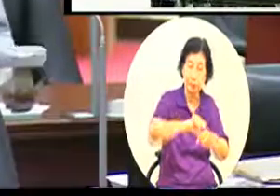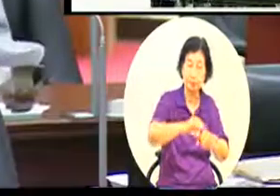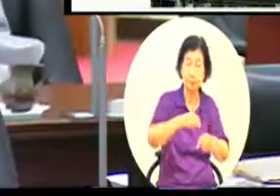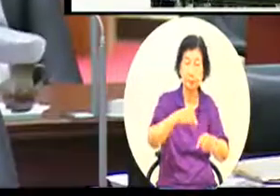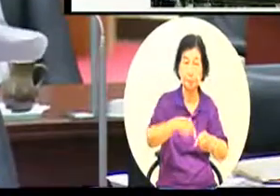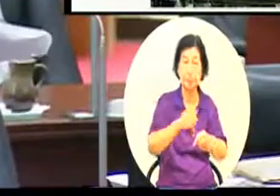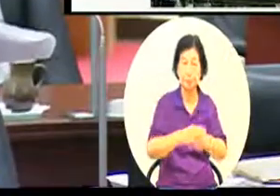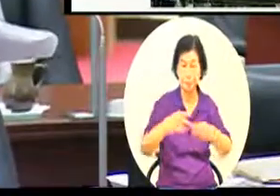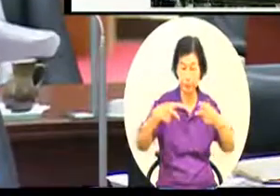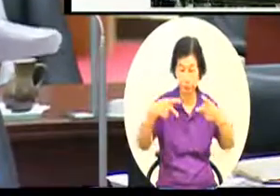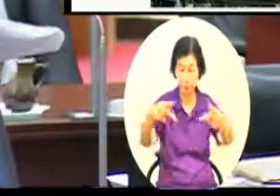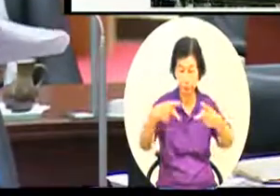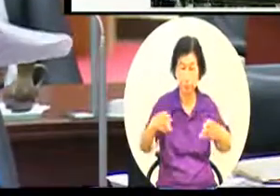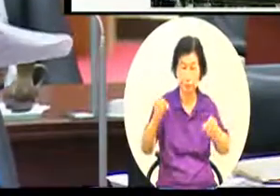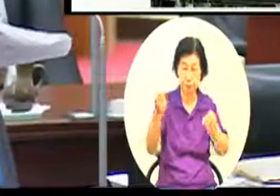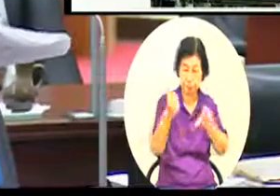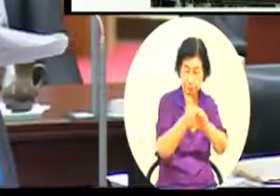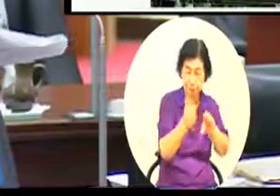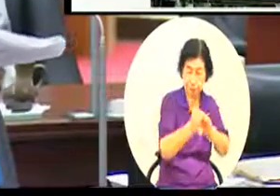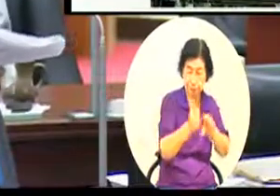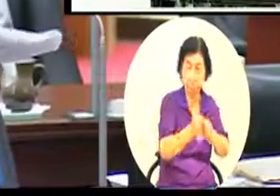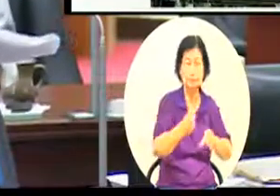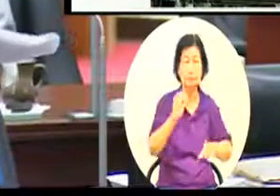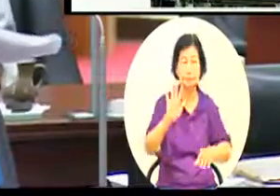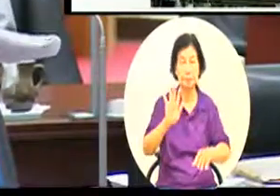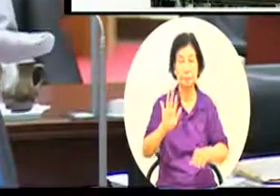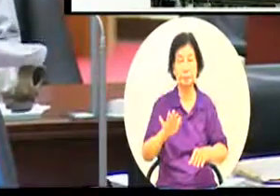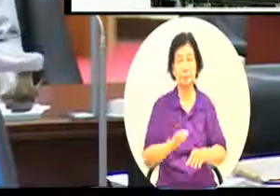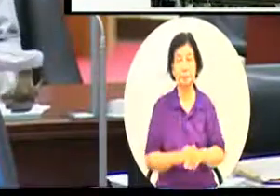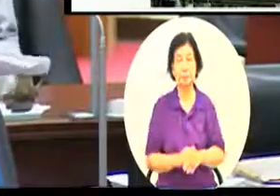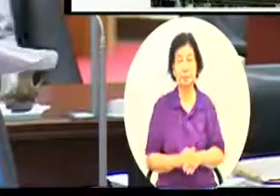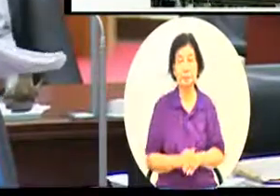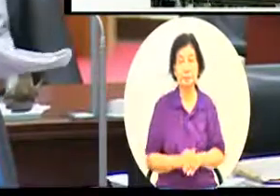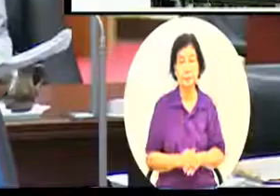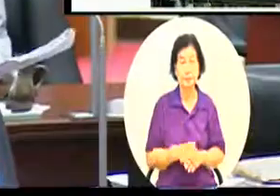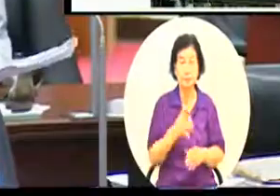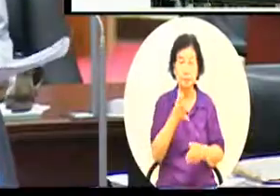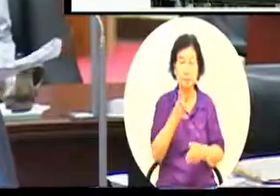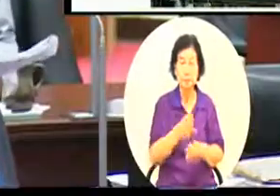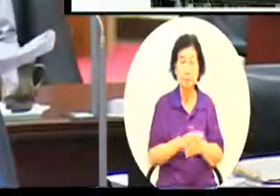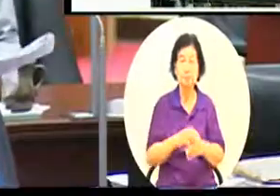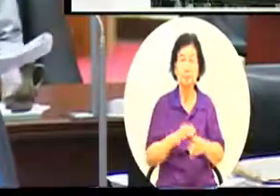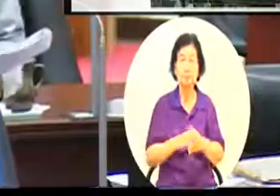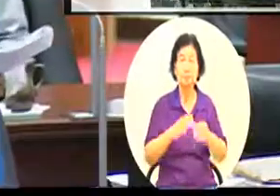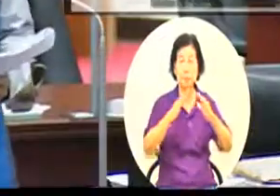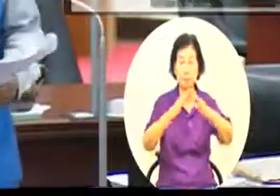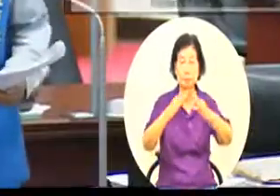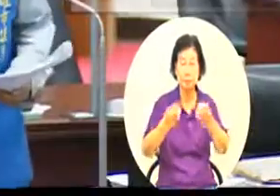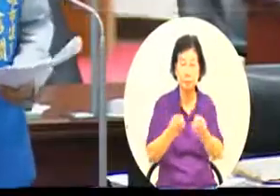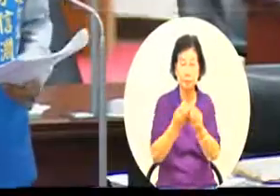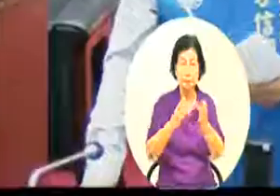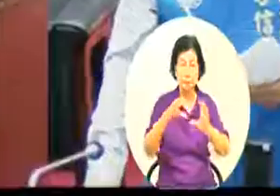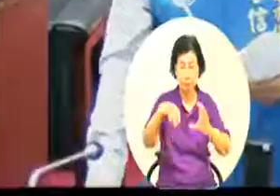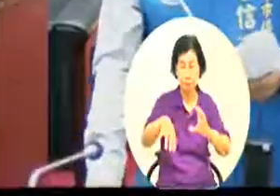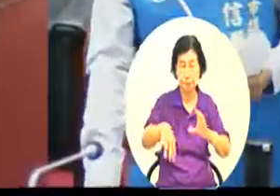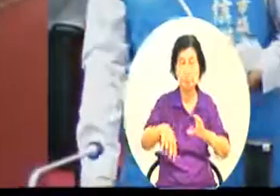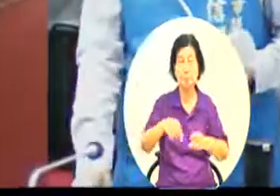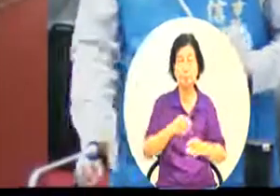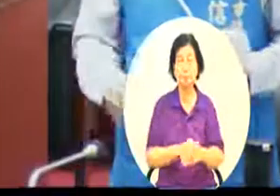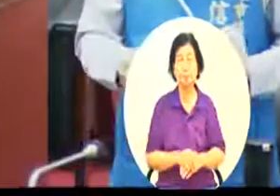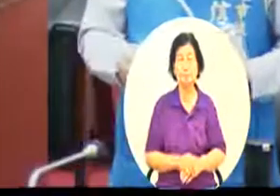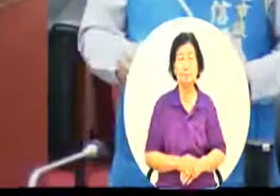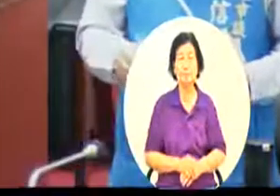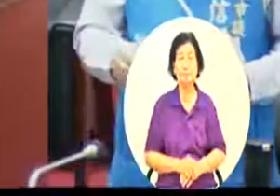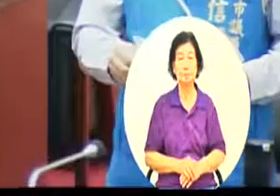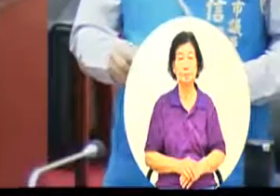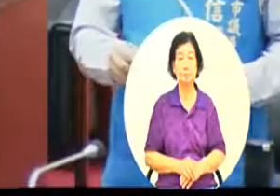部分啊，本席请问都发局，你的看法如何？请局长回答好不好？ 请都发局长